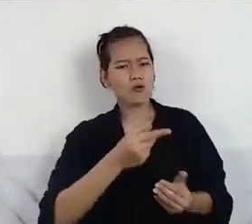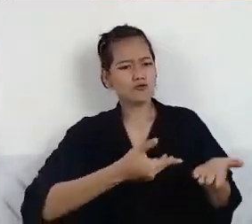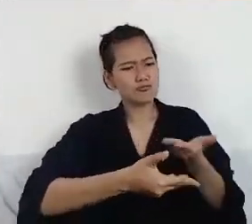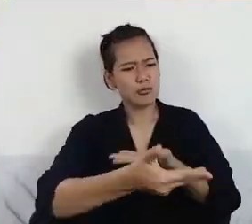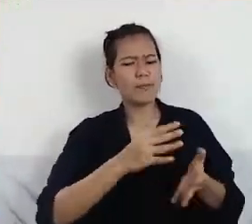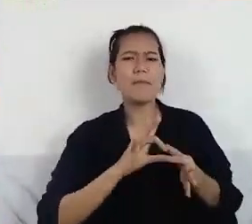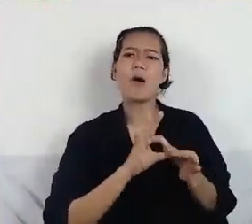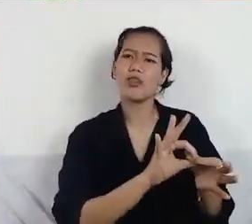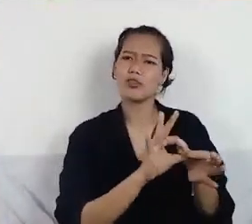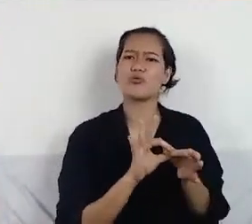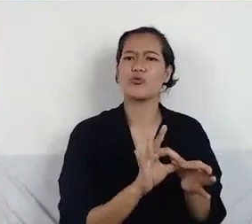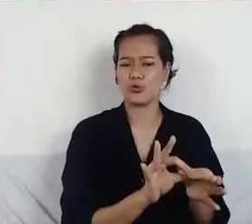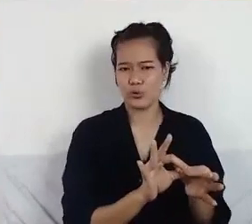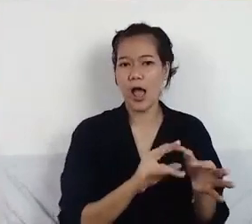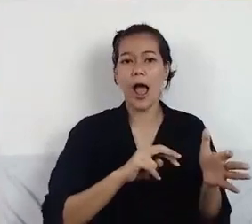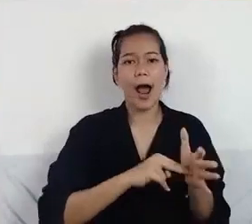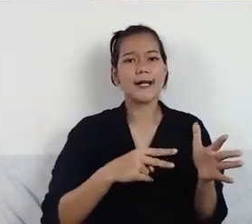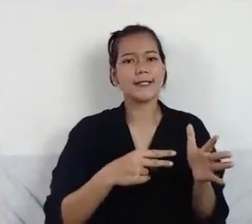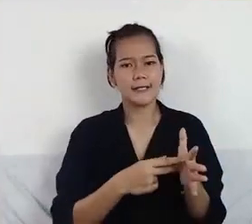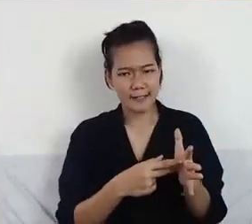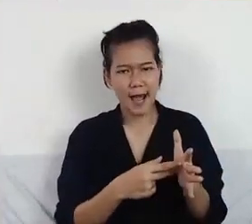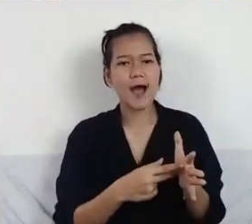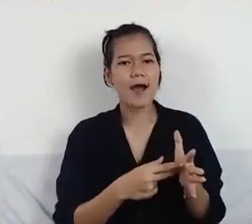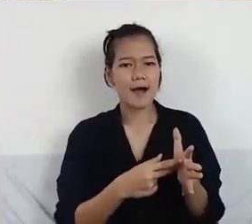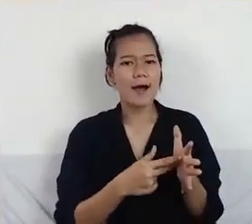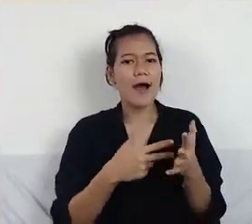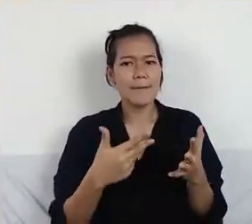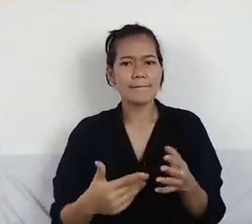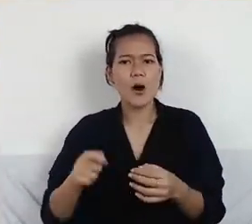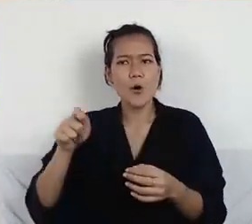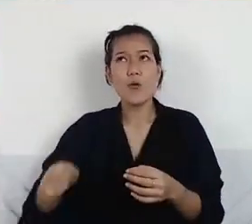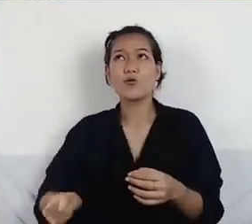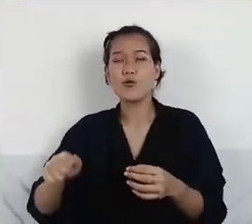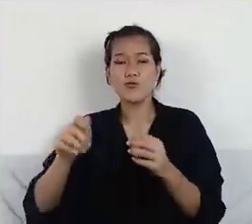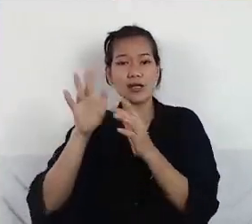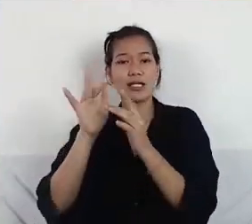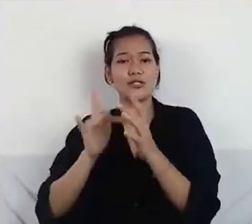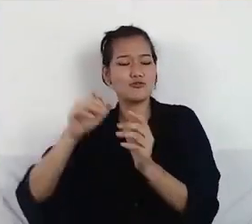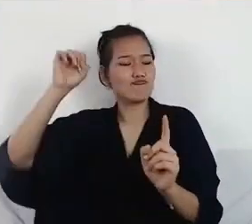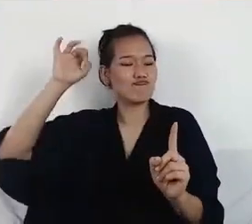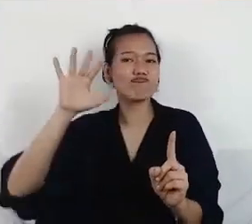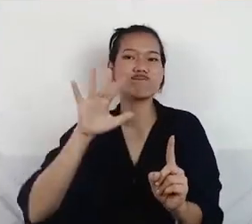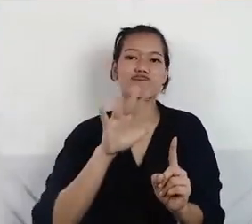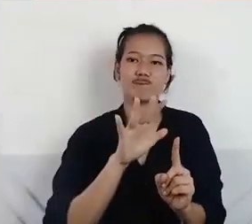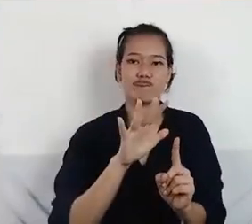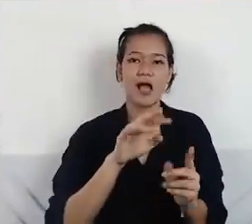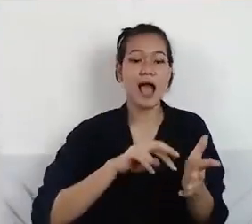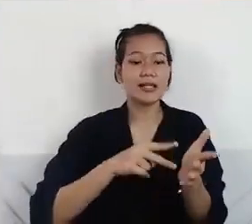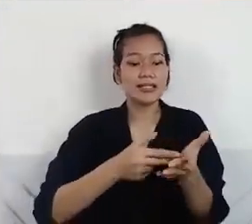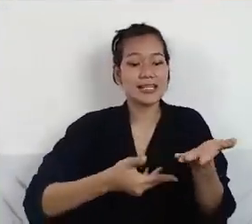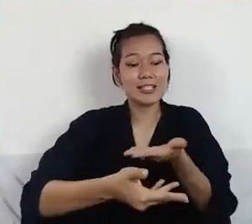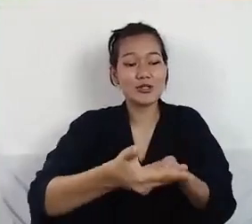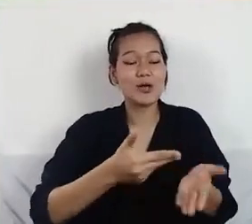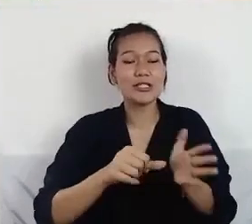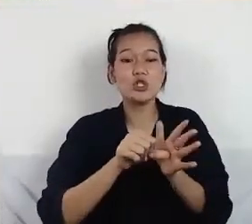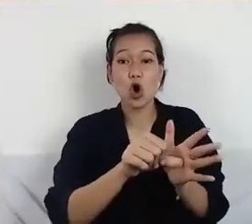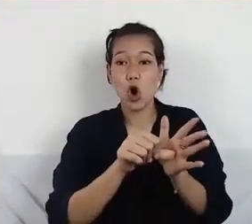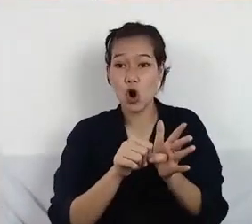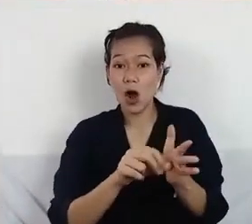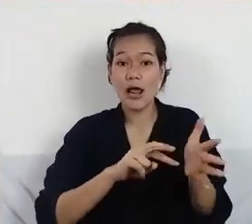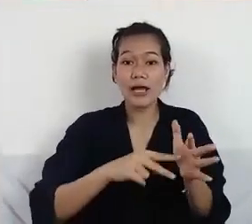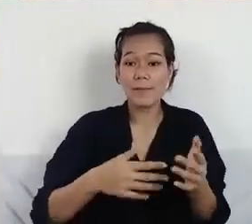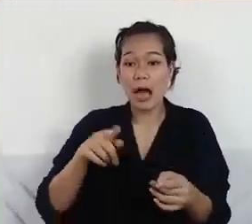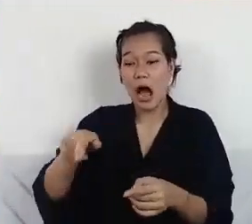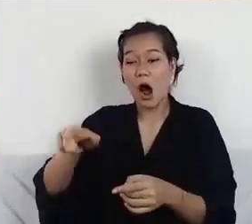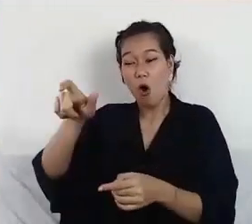bertolong-tolonganlah kamu, dengan demikian kamu maka memenuhi hukum Kristus. Jadi saling tolong-menolong ini dalam kaitan, kalau ada yang